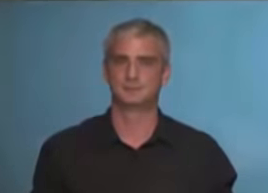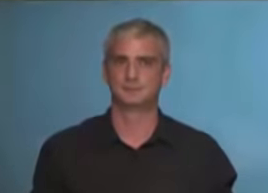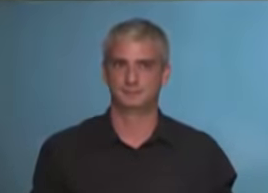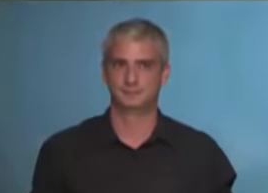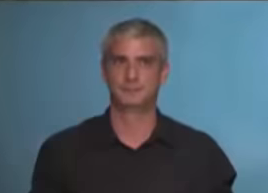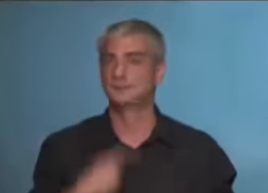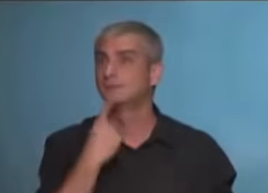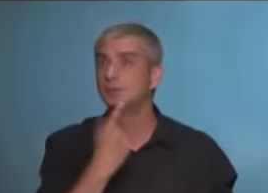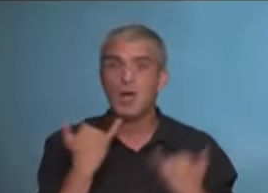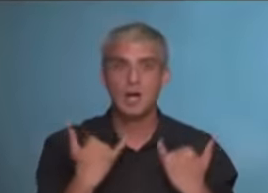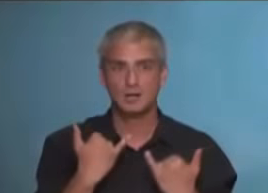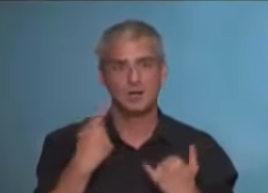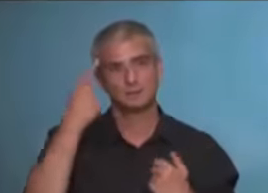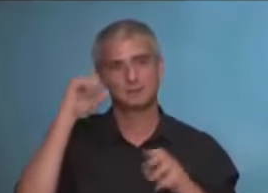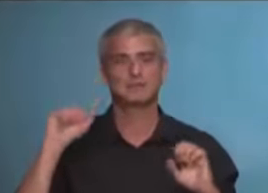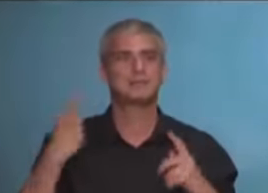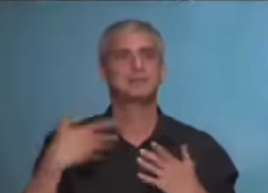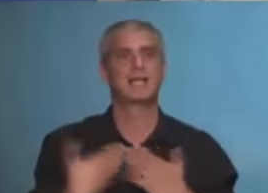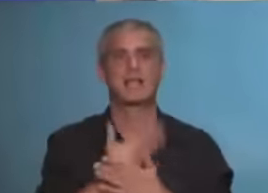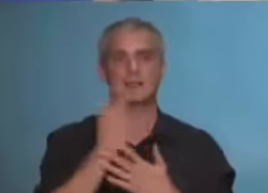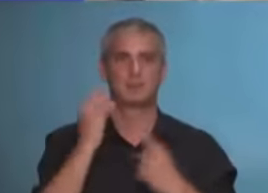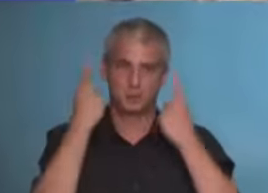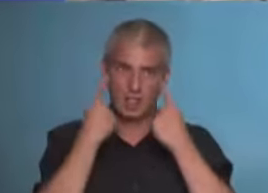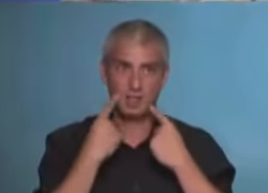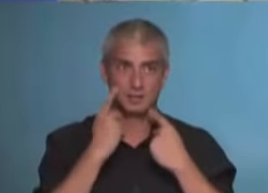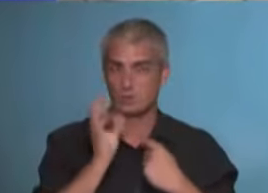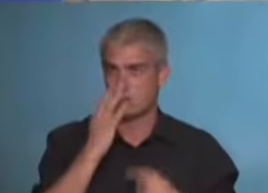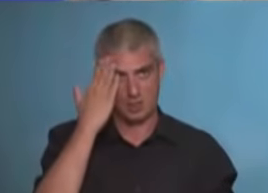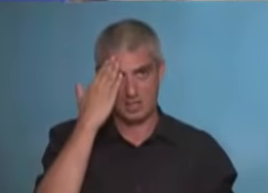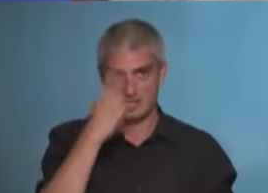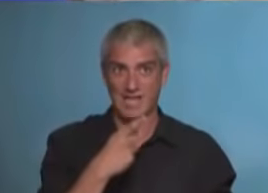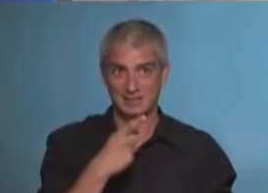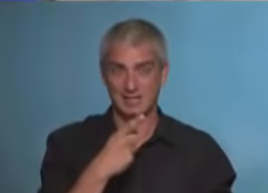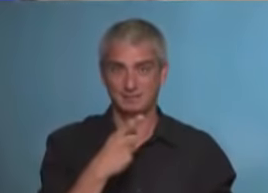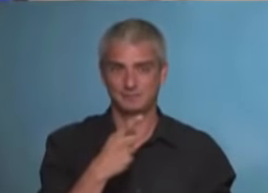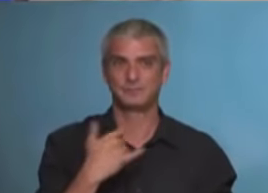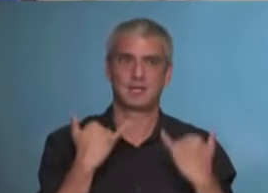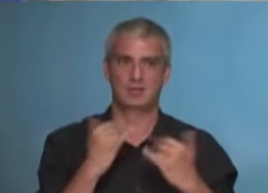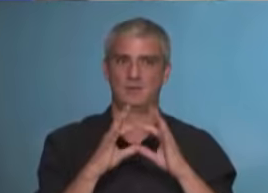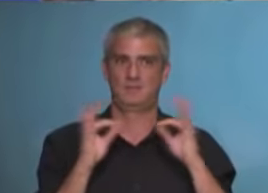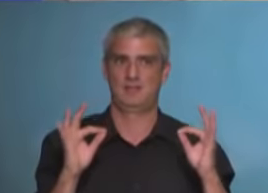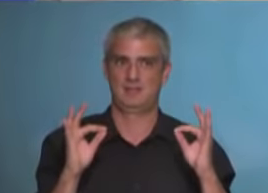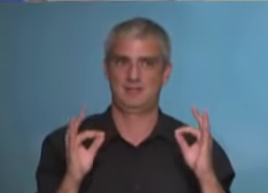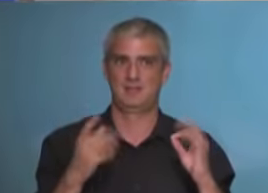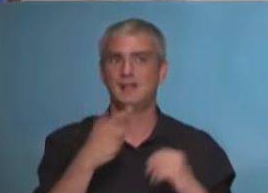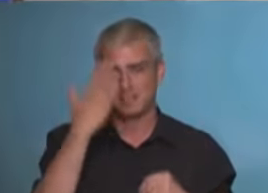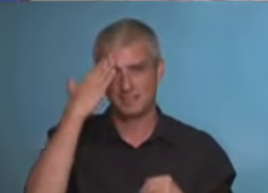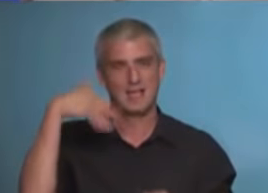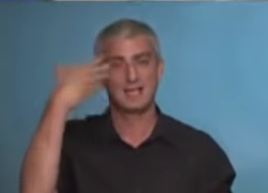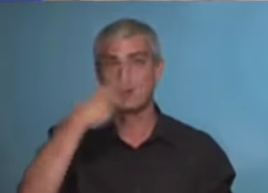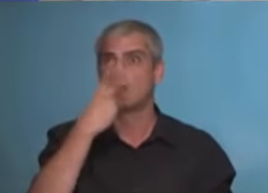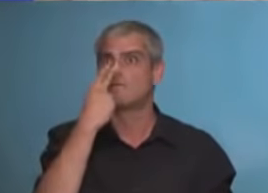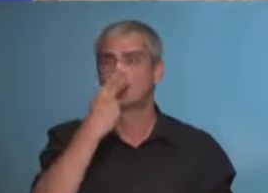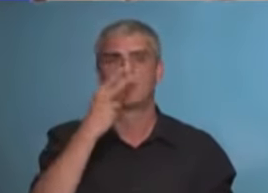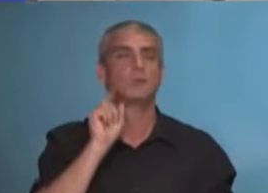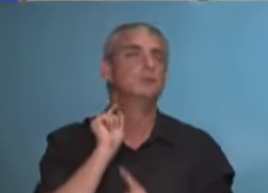אז הבשורה פה היום זה הסטארטאפיסטיות החרדיות. עוד לא הכרתם אותם, היום זה מתחיל לפרוח, אתם תכירו אותם ועוד תראו אותם